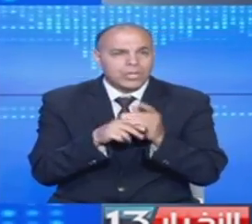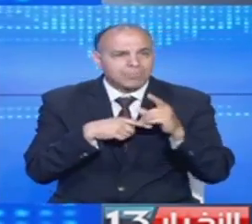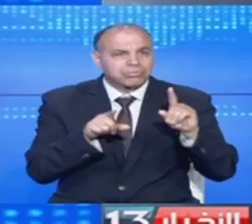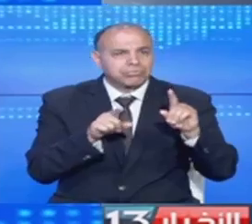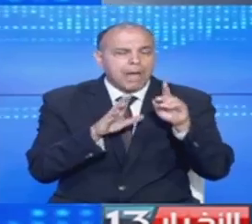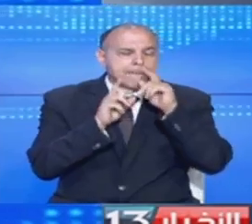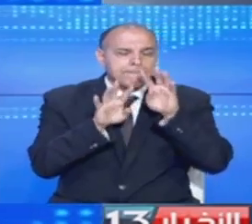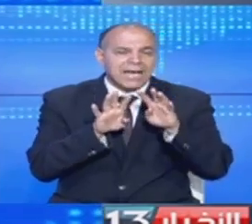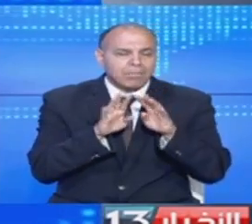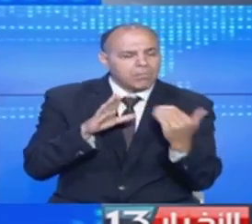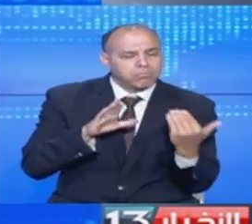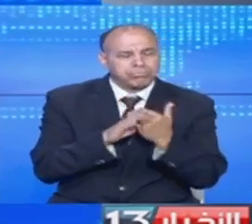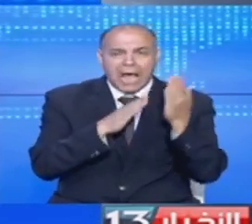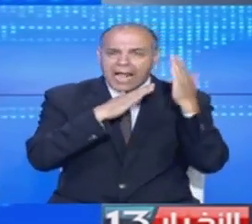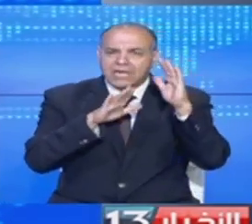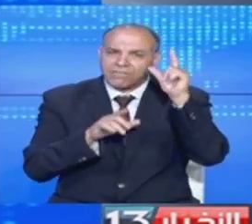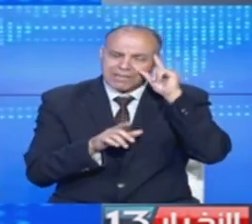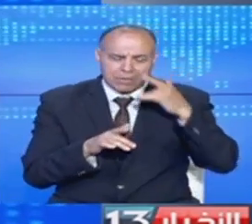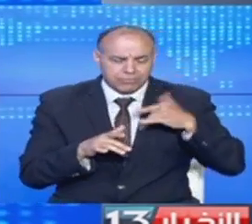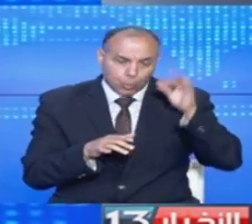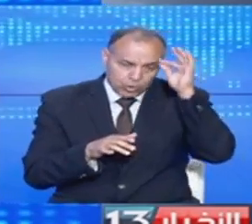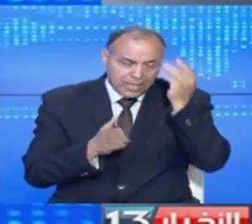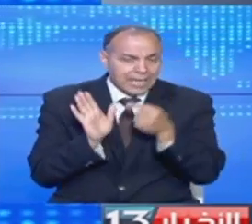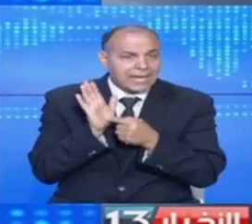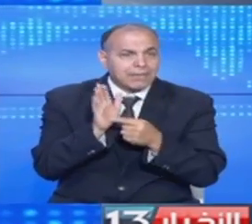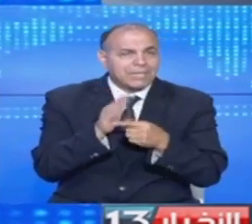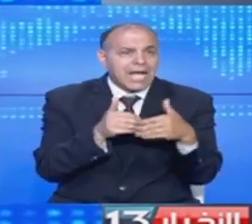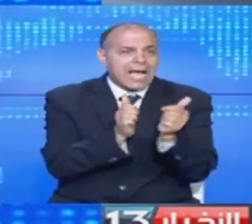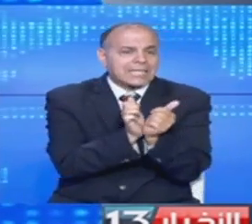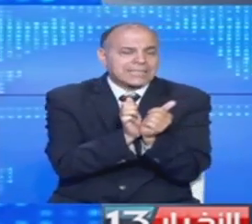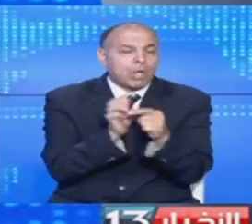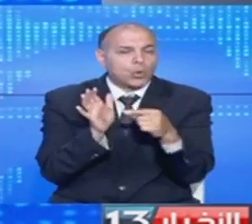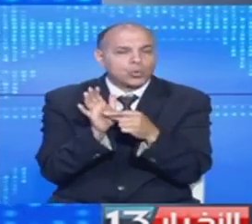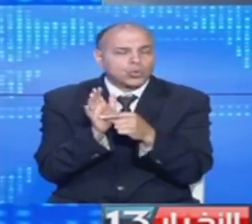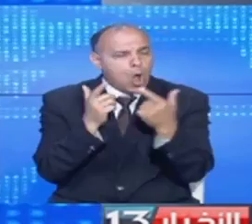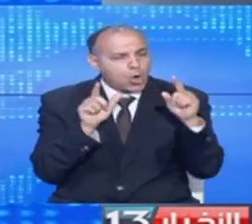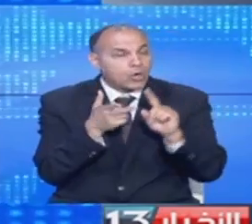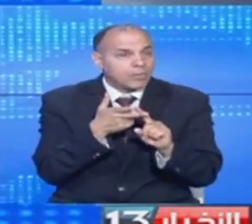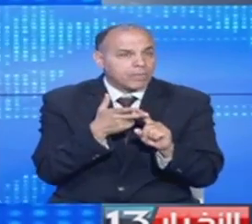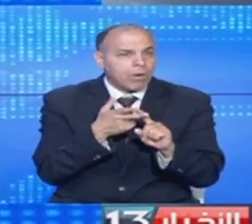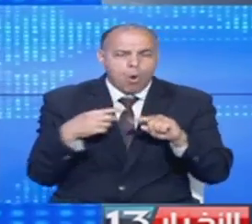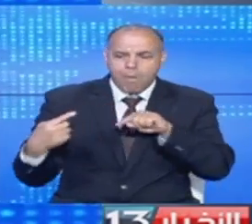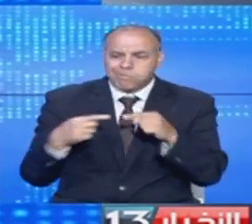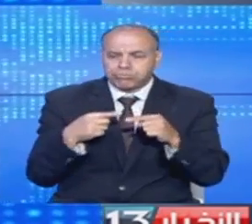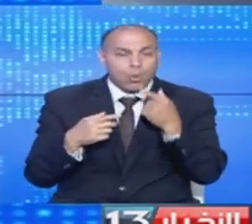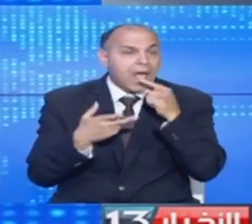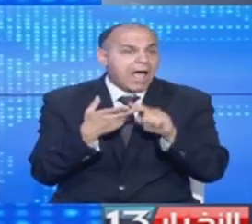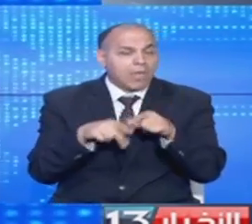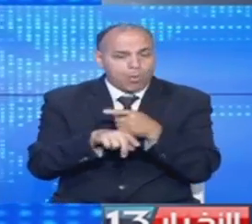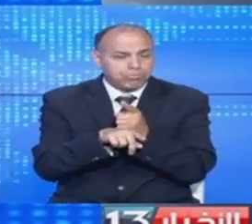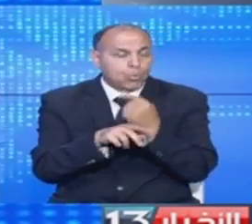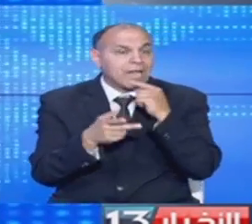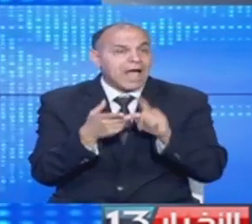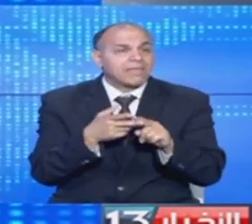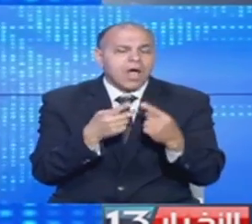رفض البرلمان للتدخل الخارجي في ليبيا قدمتها كتلة الحزب الدستوري الحر، توترا حول الحيز الزمني